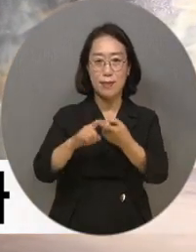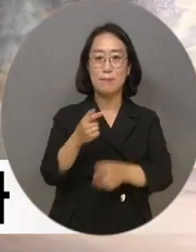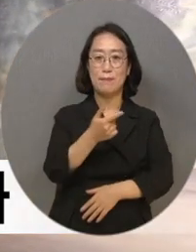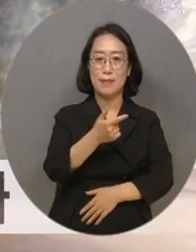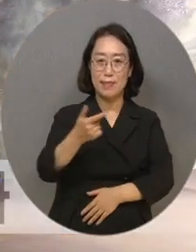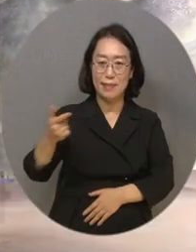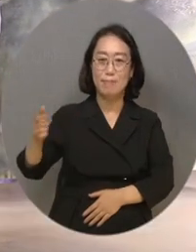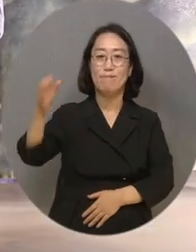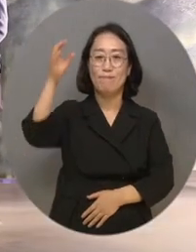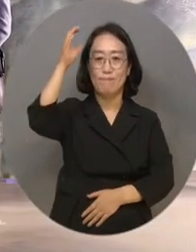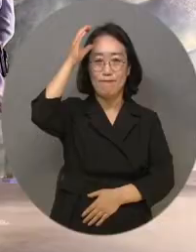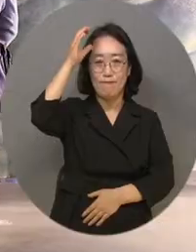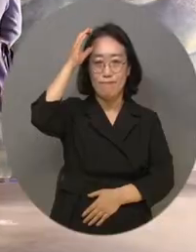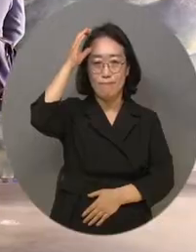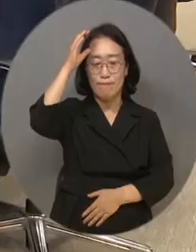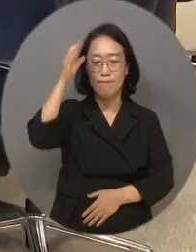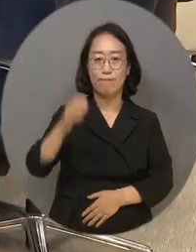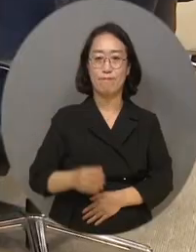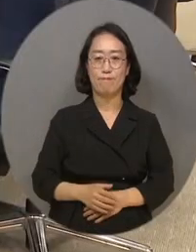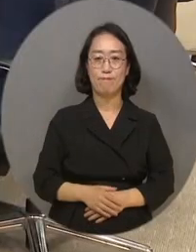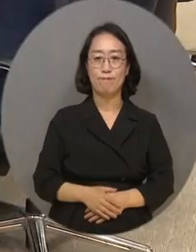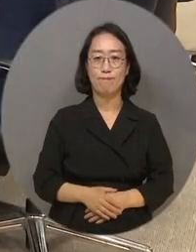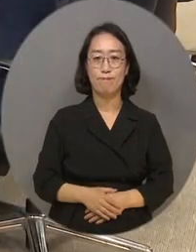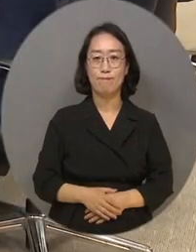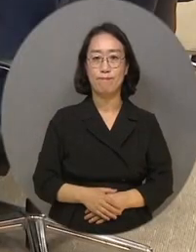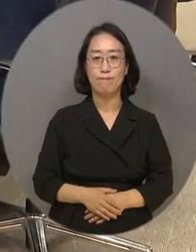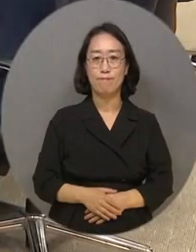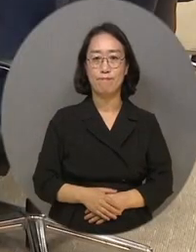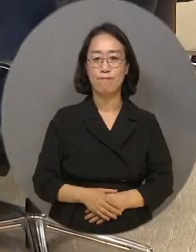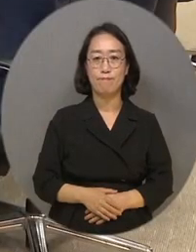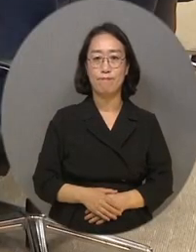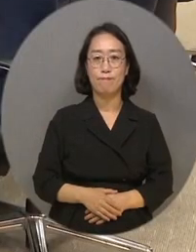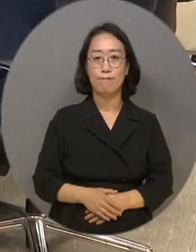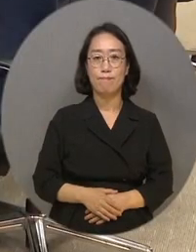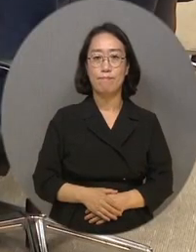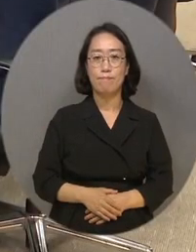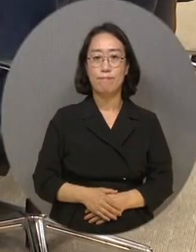눈길을 끌고 있습니다. 복지TV 뉴스 김정현입니다.